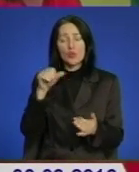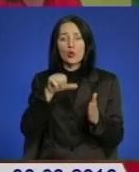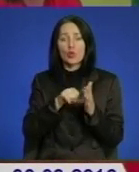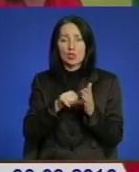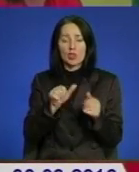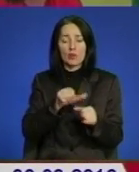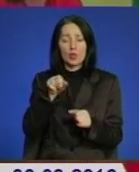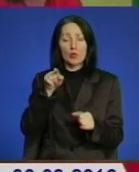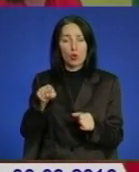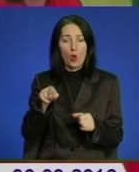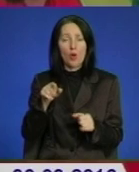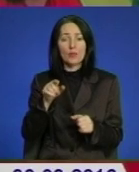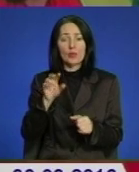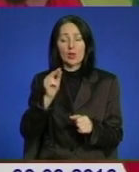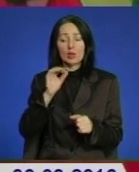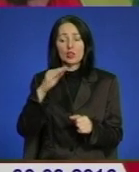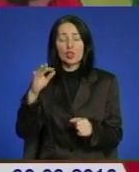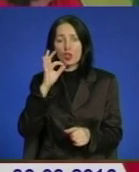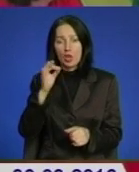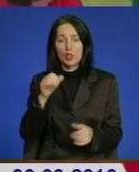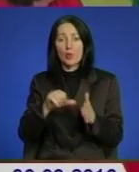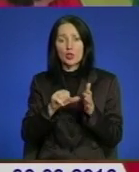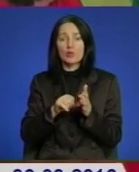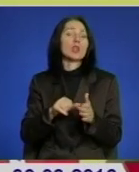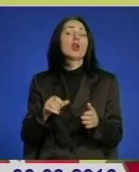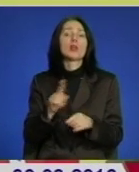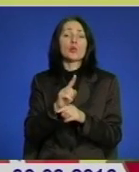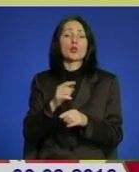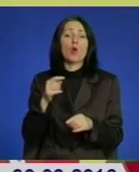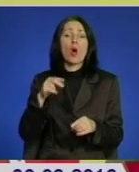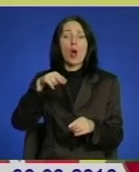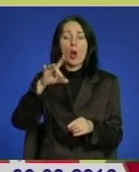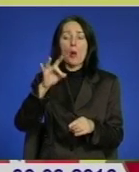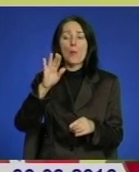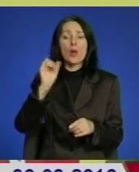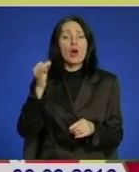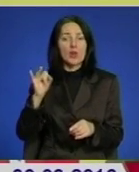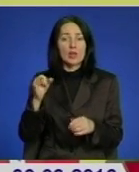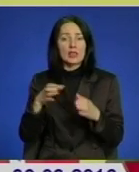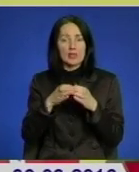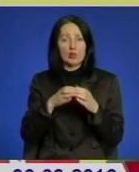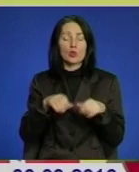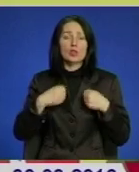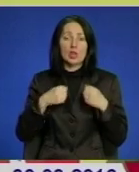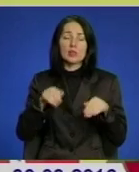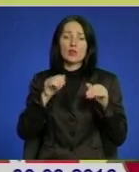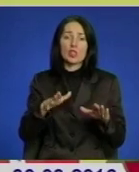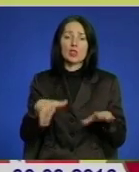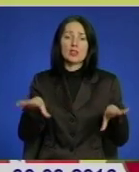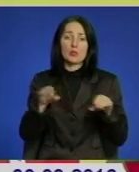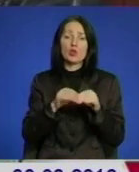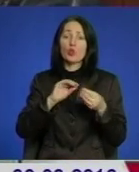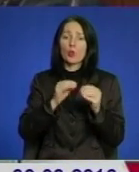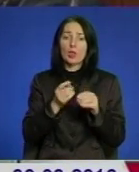того, каже Сергій Чиж, нещодавно представники тернопільського правого сектору намагалися вирішити спільну проблему. А це означає, за словами